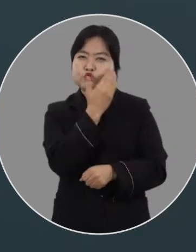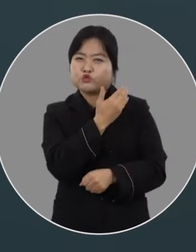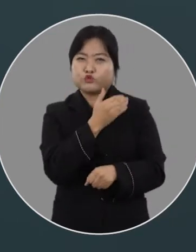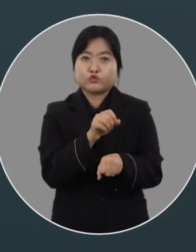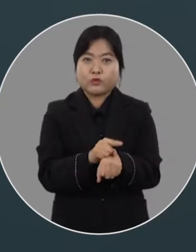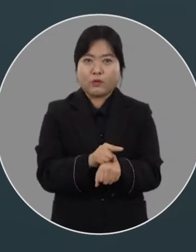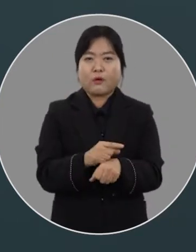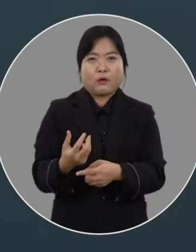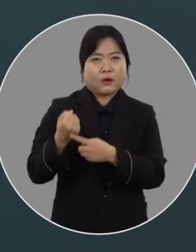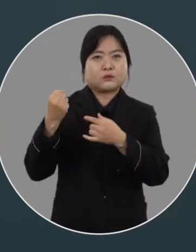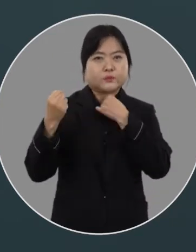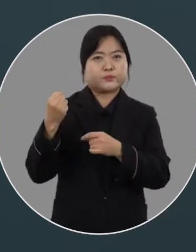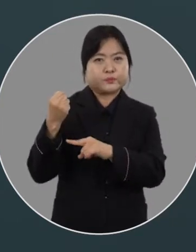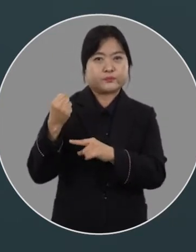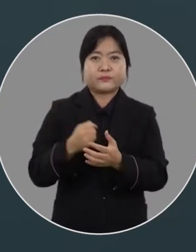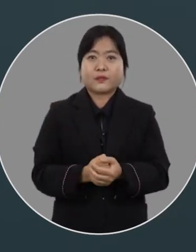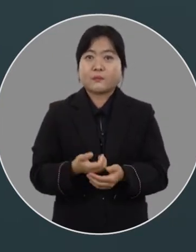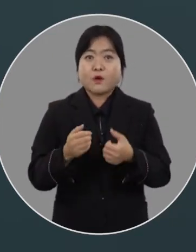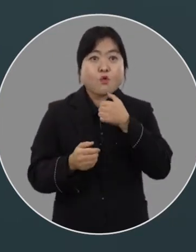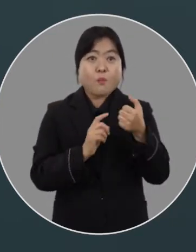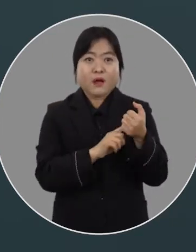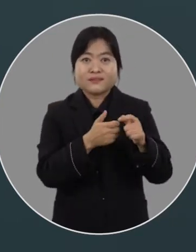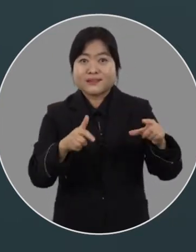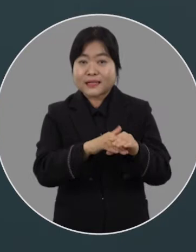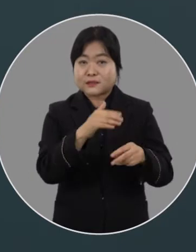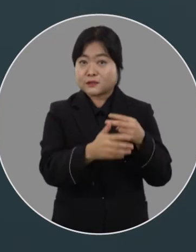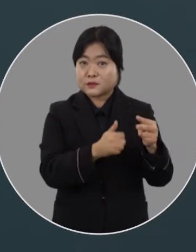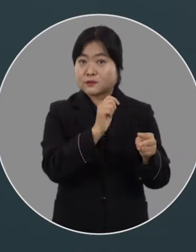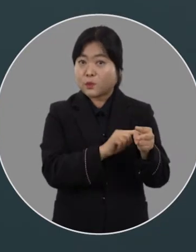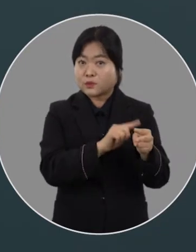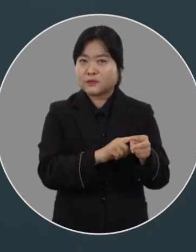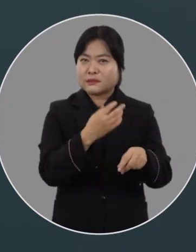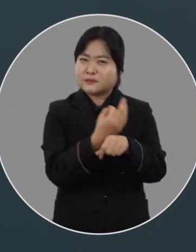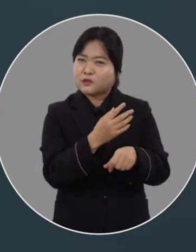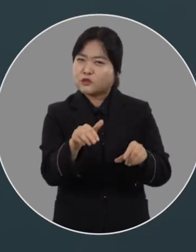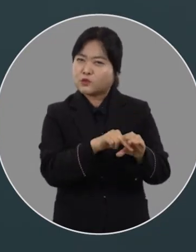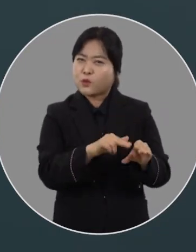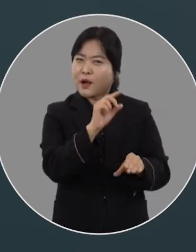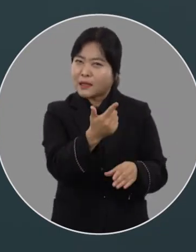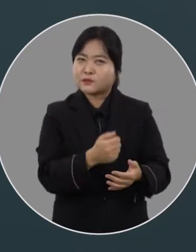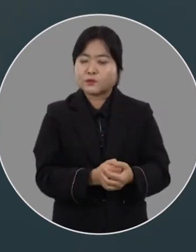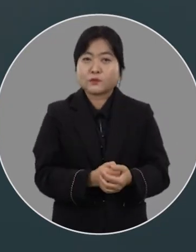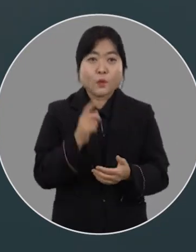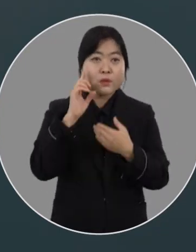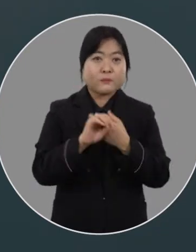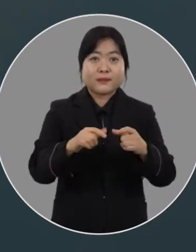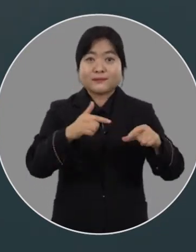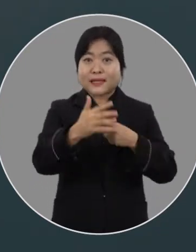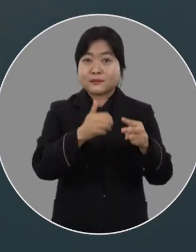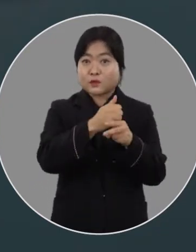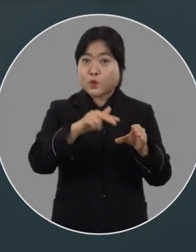것입니다. 하지만 로마의 종교였던 다신교는 단순한 그러한 종교가 아니었는데요.